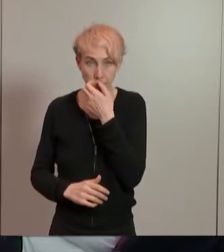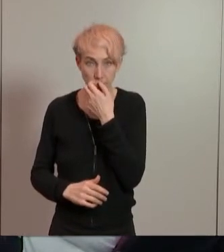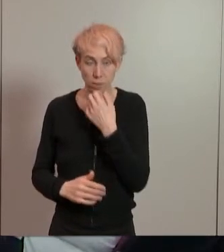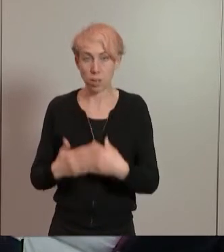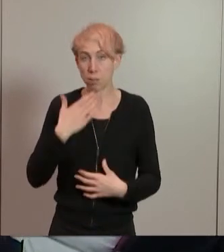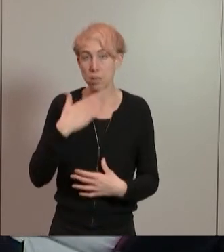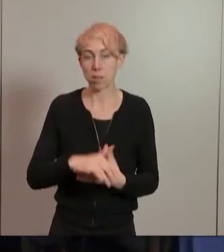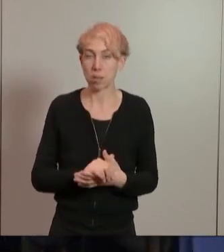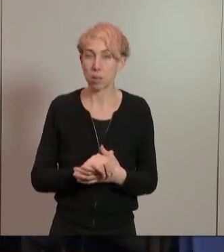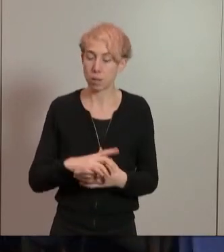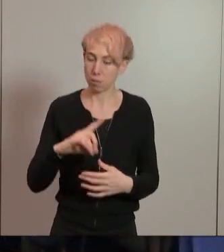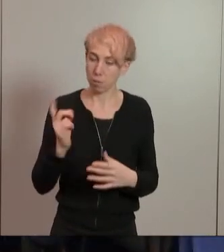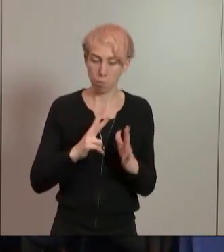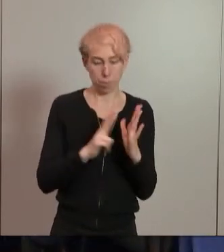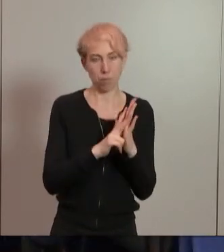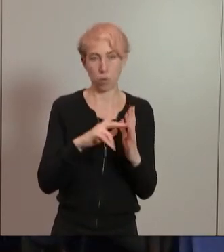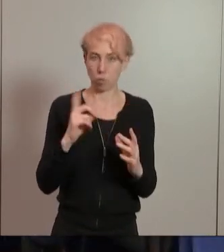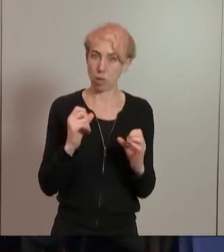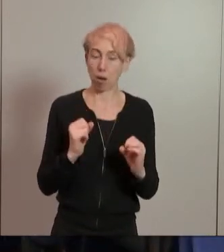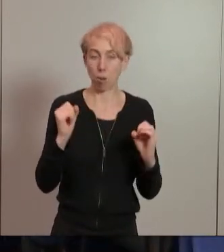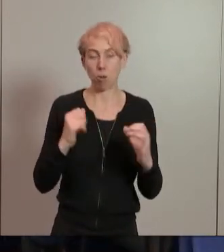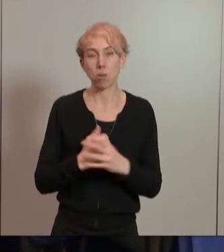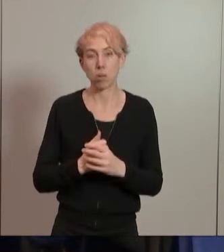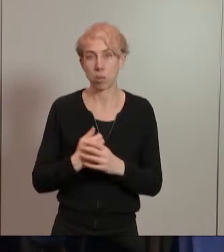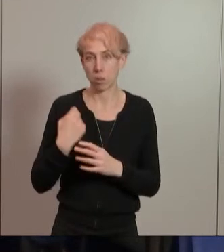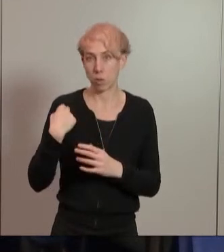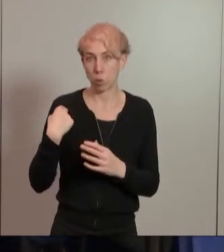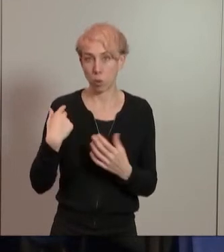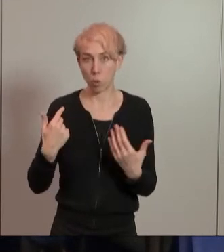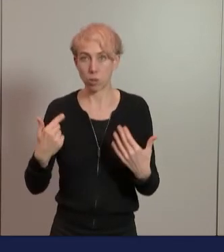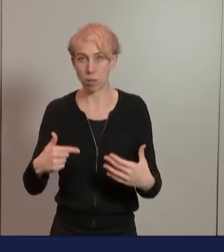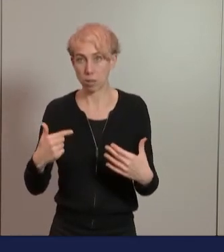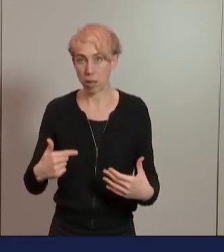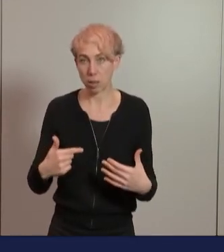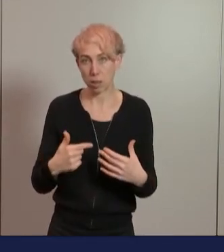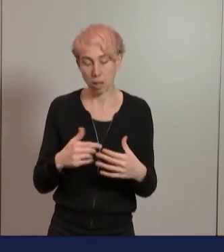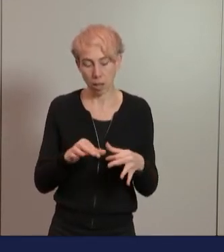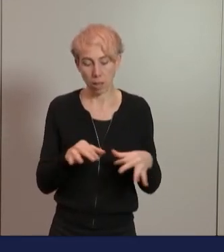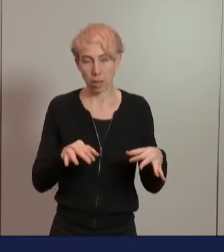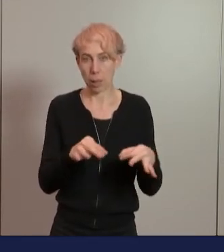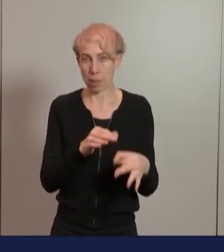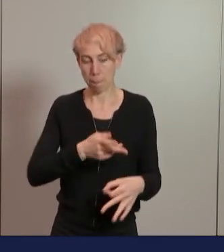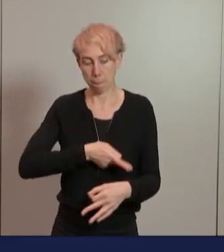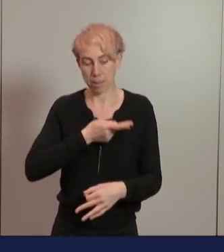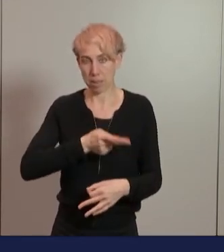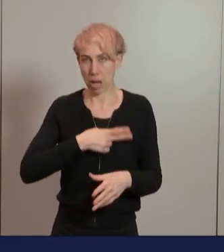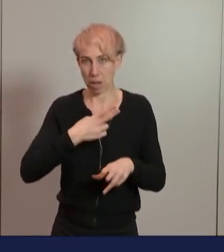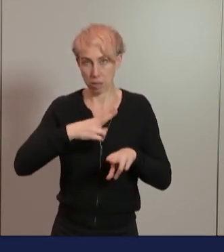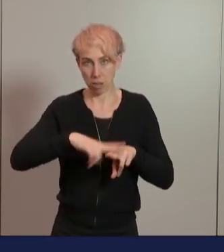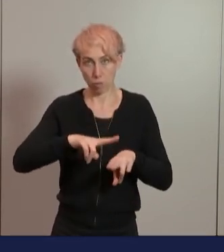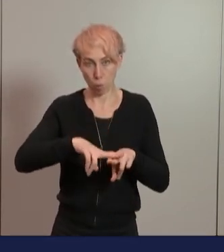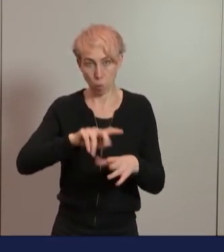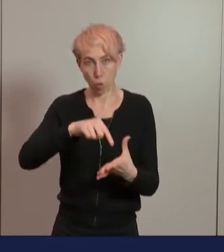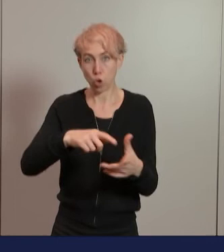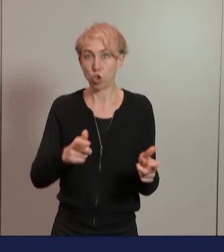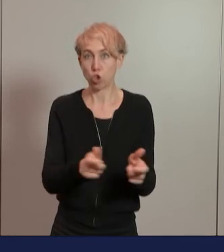Merci. Délibération adoptée à l'unanimité. Délibération numéro 17, les travaux concernant le cabinet médical du